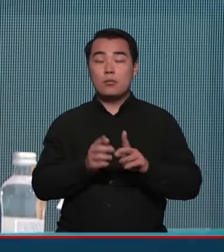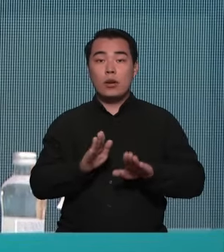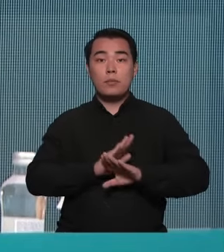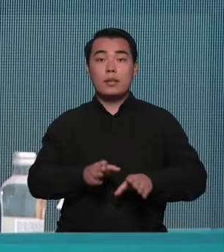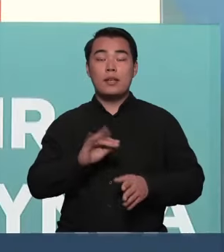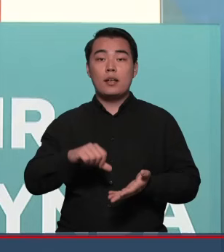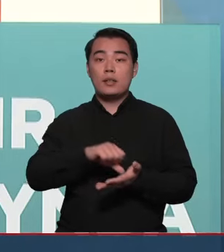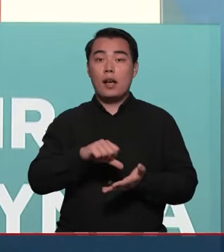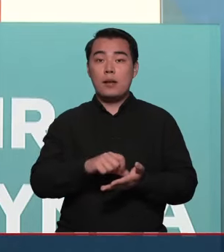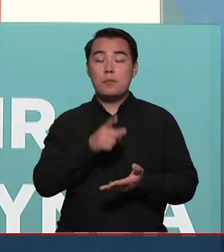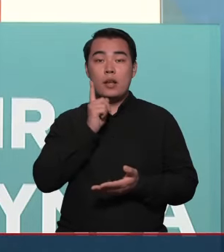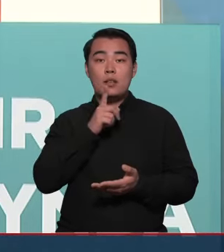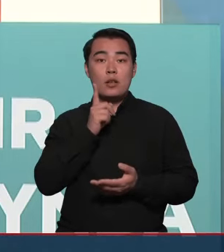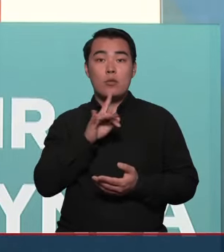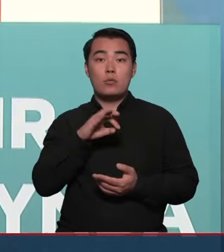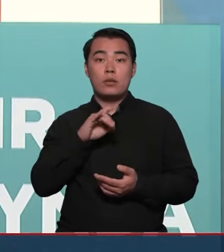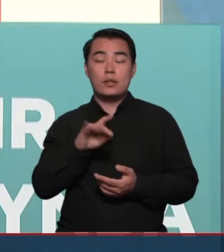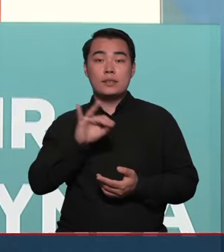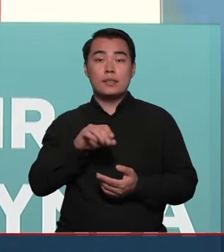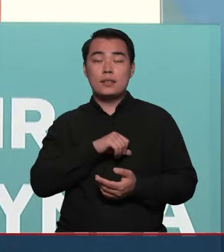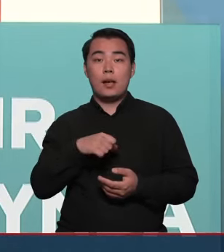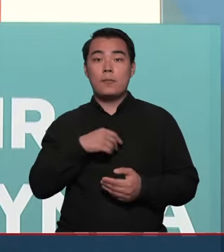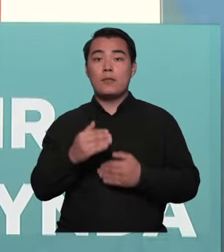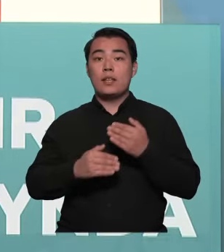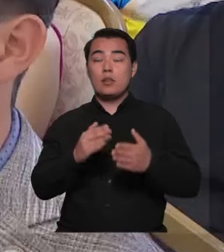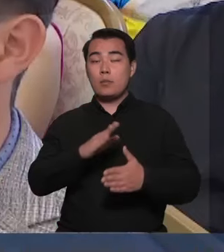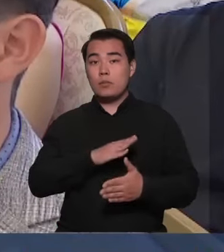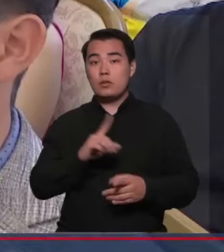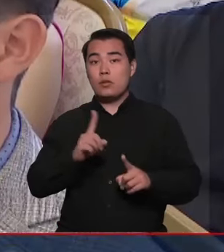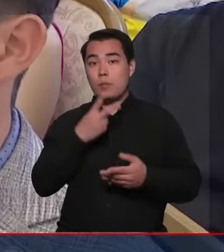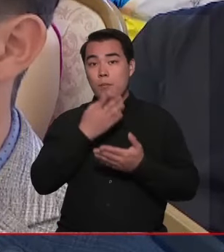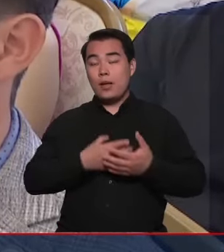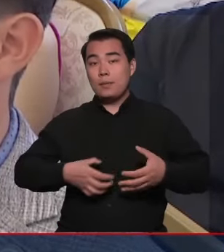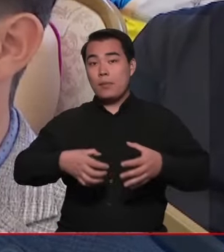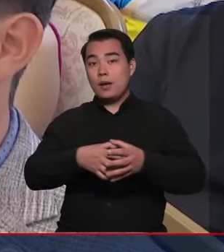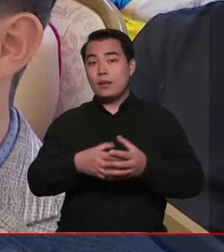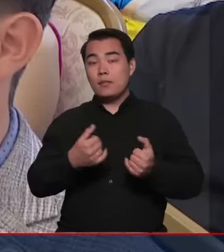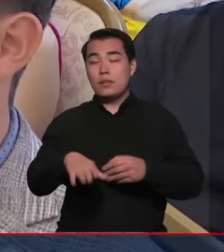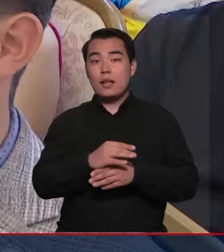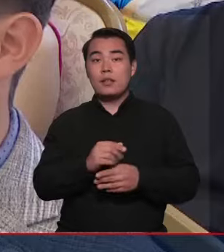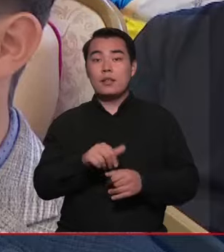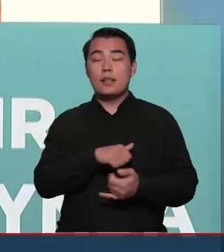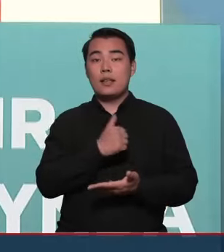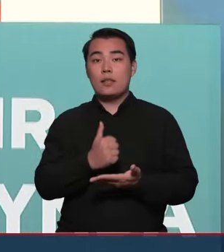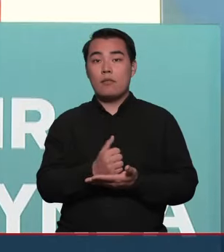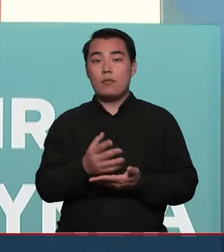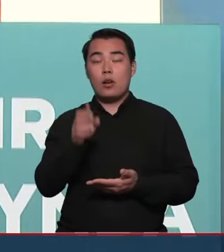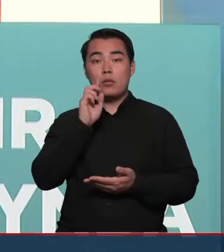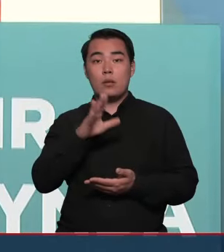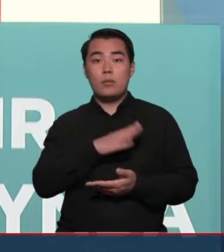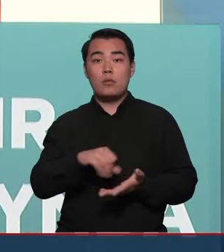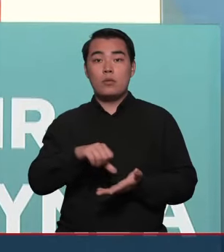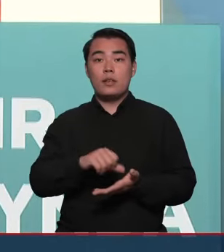С тех пор «Жастар-Руха» активно работает и стала ведущим движением, объединяющим молодежных лидеров по всей стране. В своем обращении к